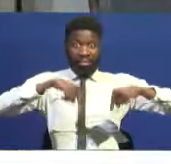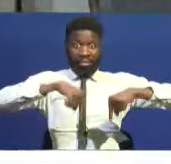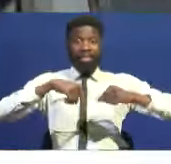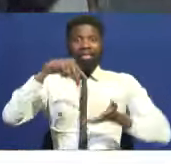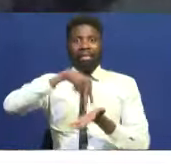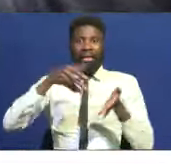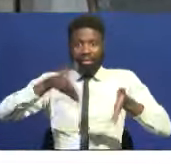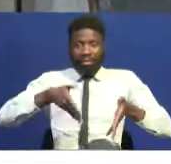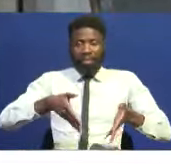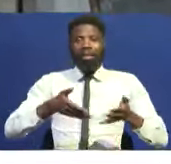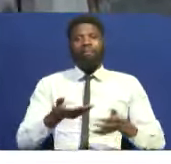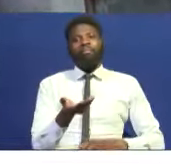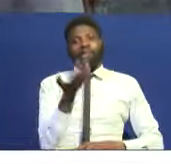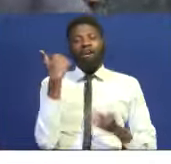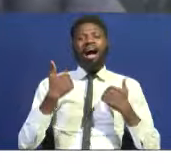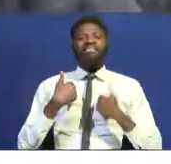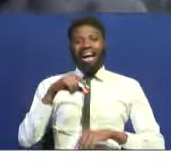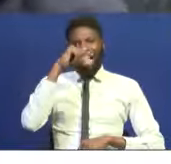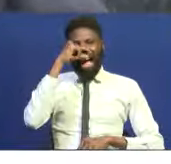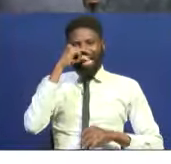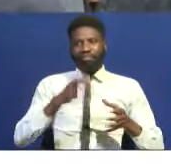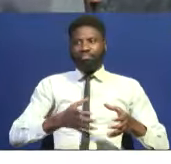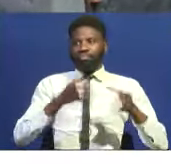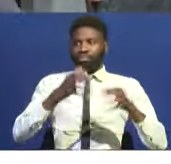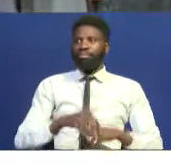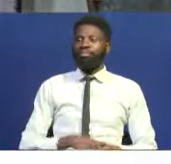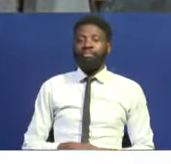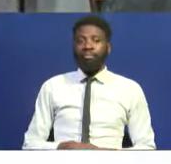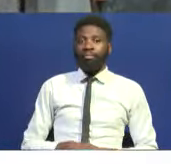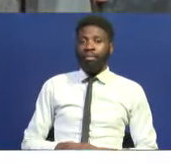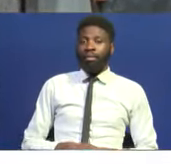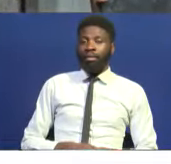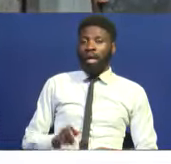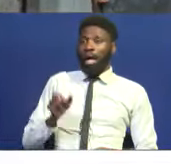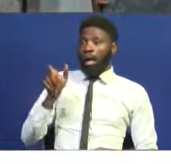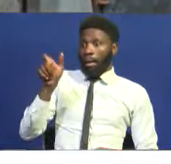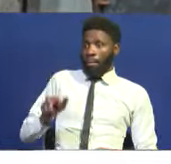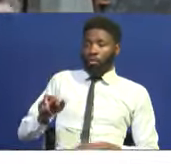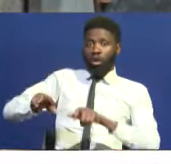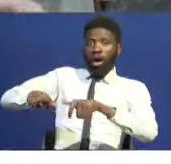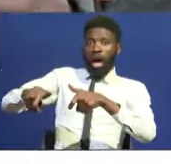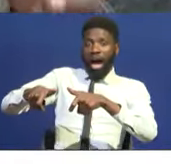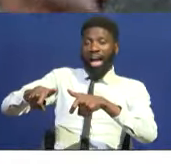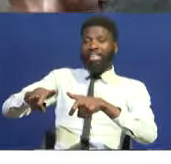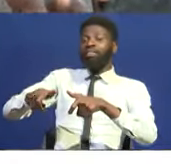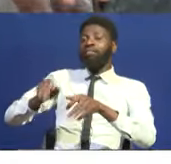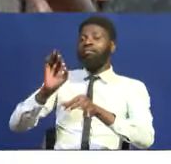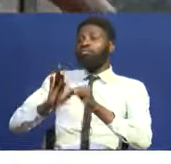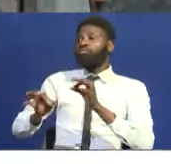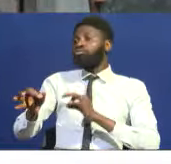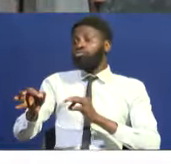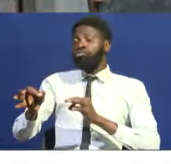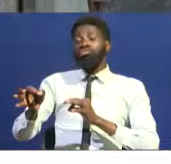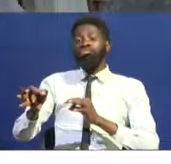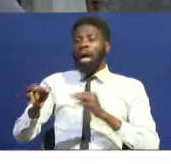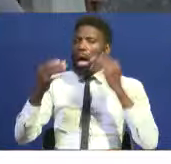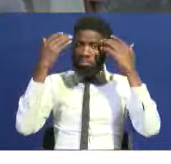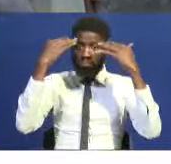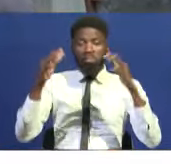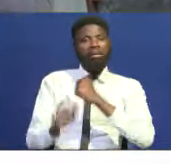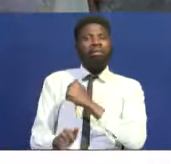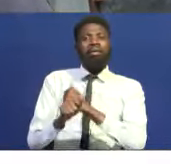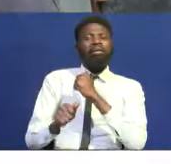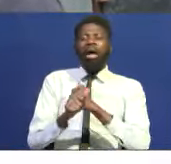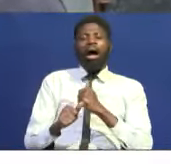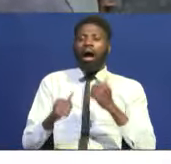gas." Sasa huyu mtu kama ameasha gas akajua kama pengine inatoa hiyo oxygen ya kinaweza